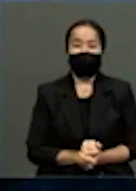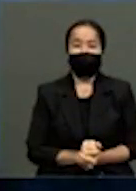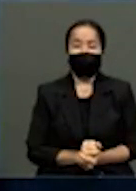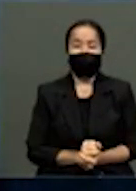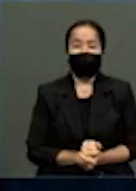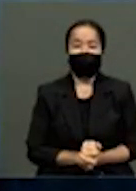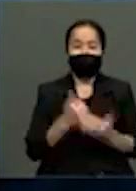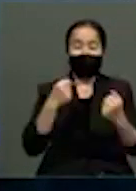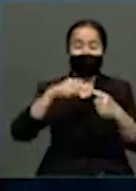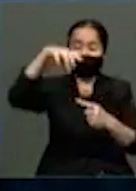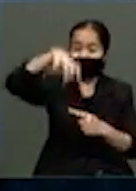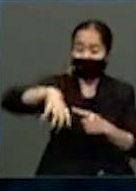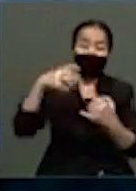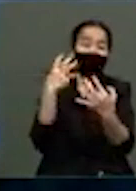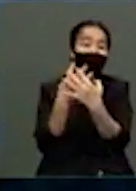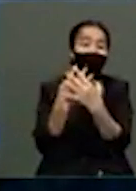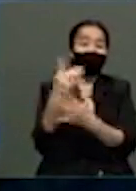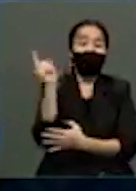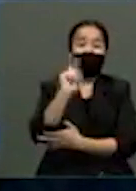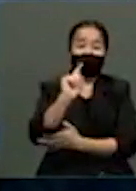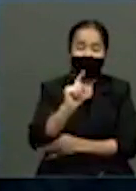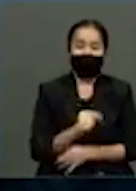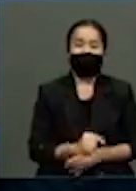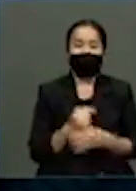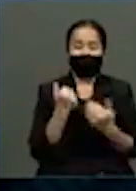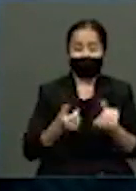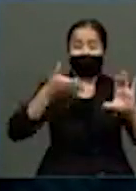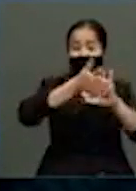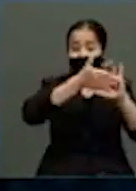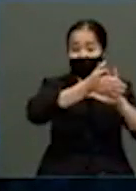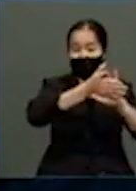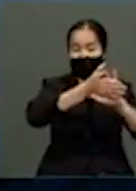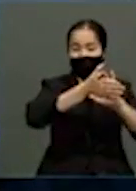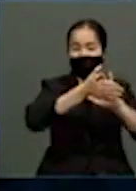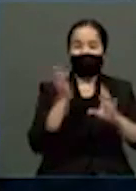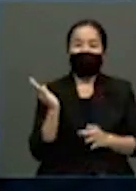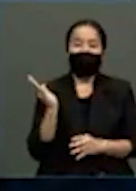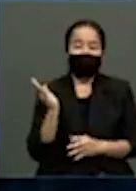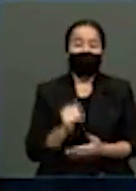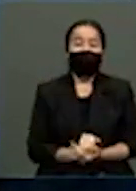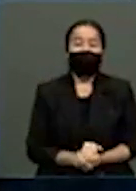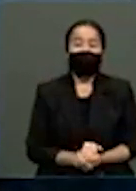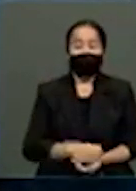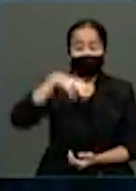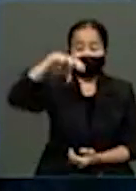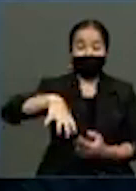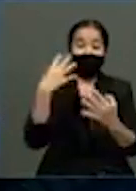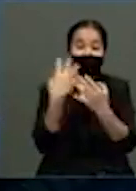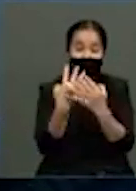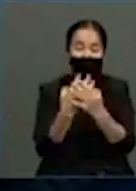าะที่เรือนจำตรงนี้ดีกว่าครับมามีสกอร์บอร์ดที่ว่านี้นะครับในเรือนจำวันนี้